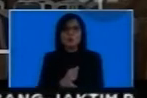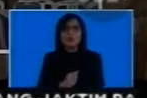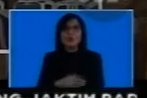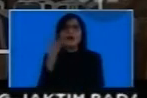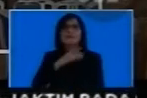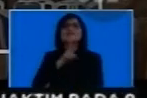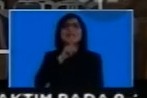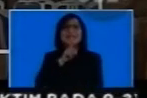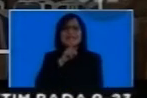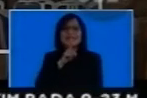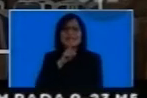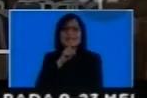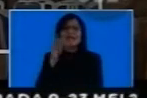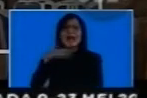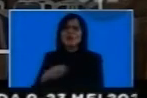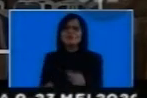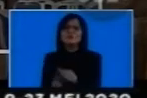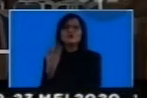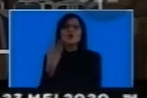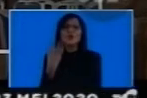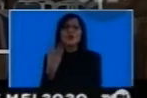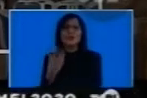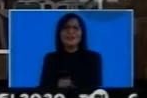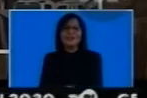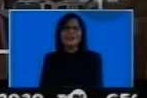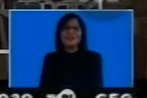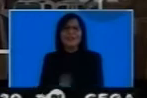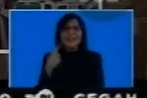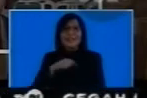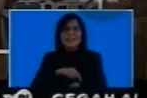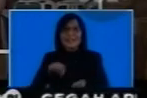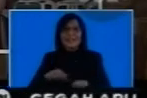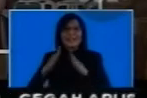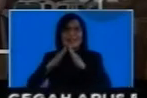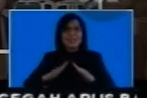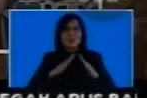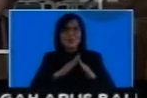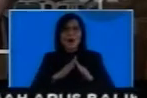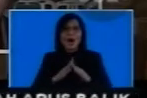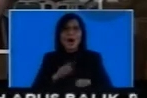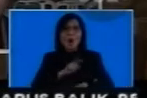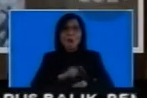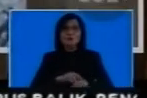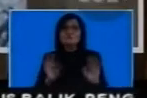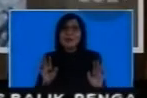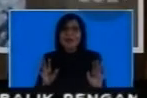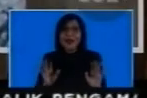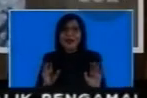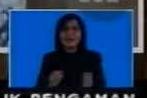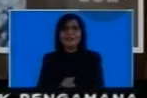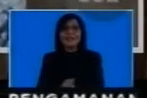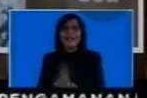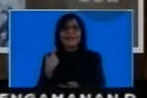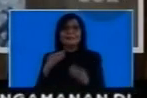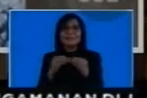terus bahasa Inggris, please dimunculkan lagi. Mumpung kita sedang berada di rumah, kita punya